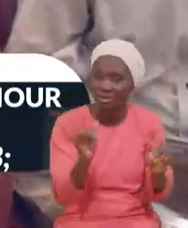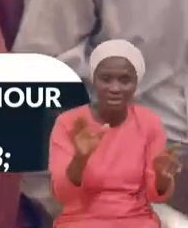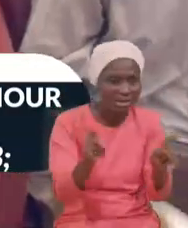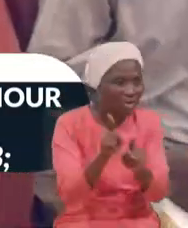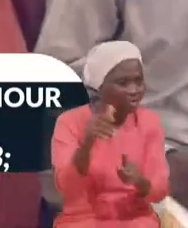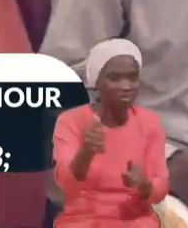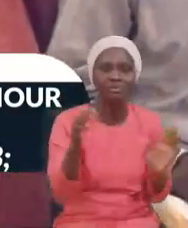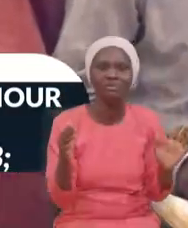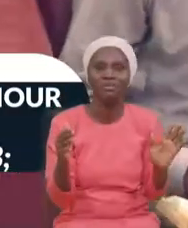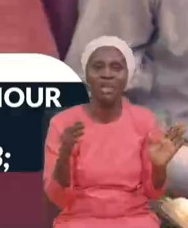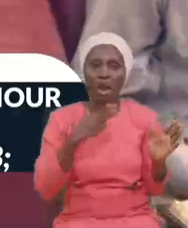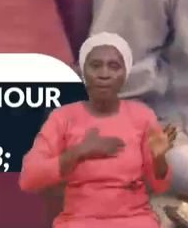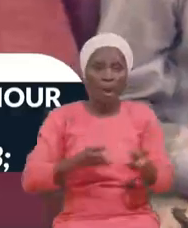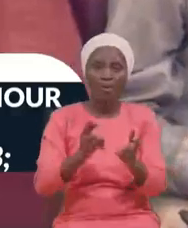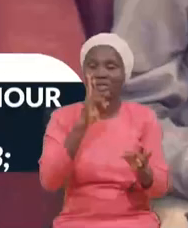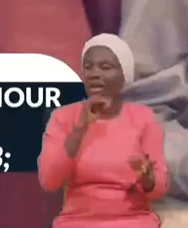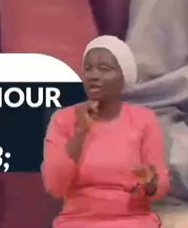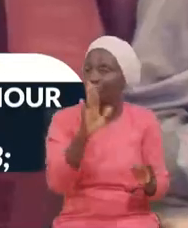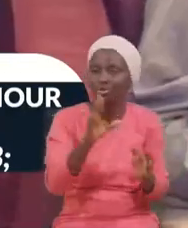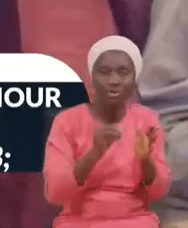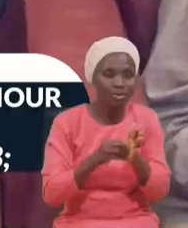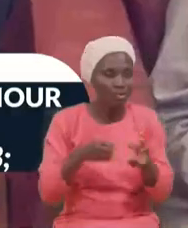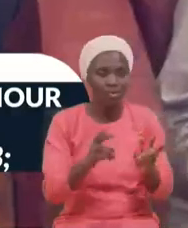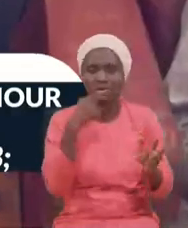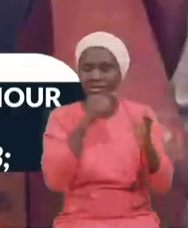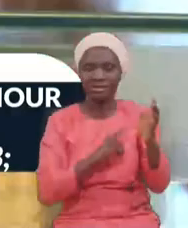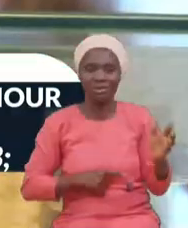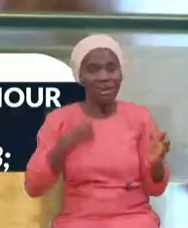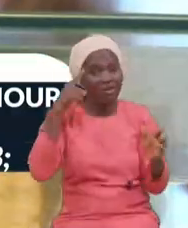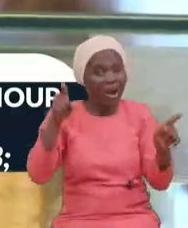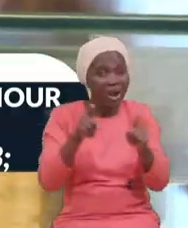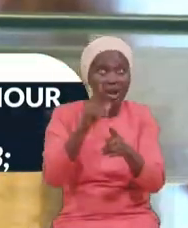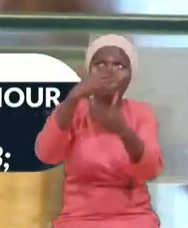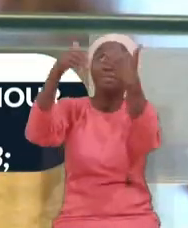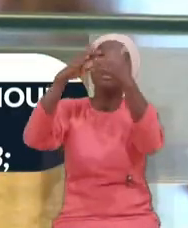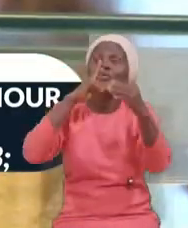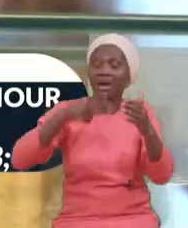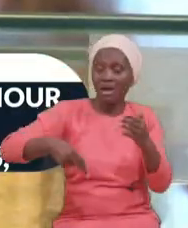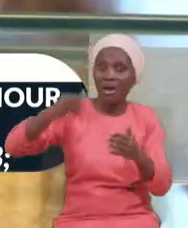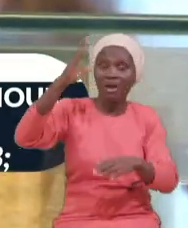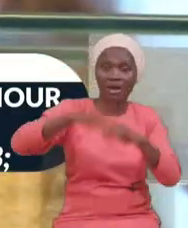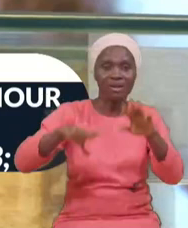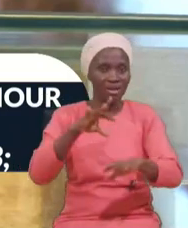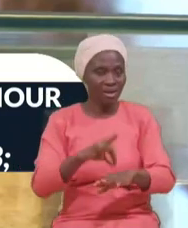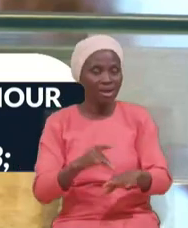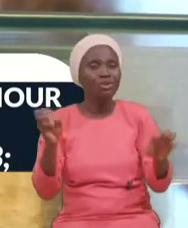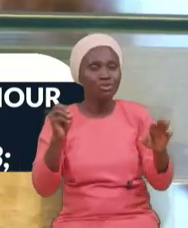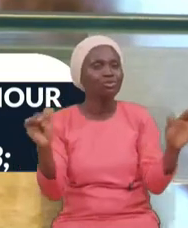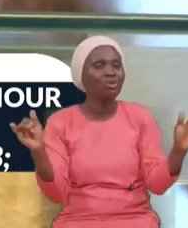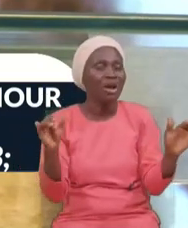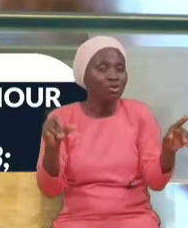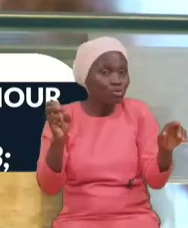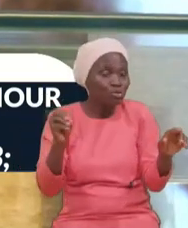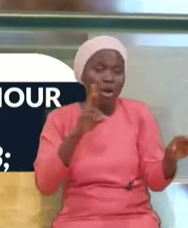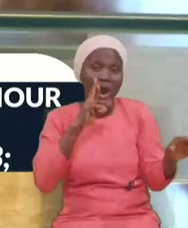ne sont pas mes voix, dit l'Éternel. Autant les cieux sont élevés au-dessus de